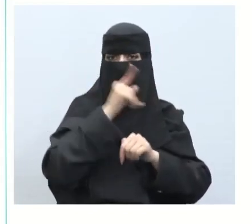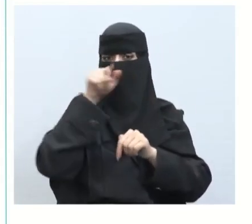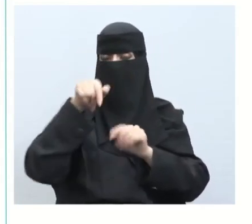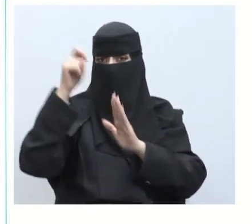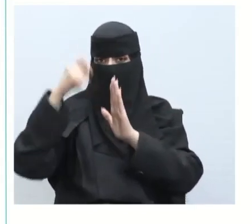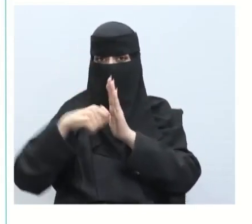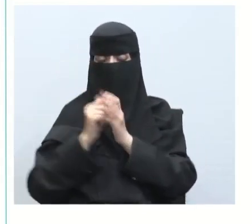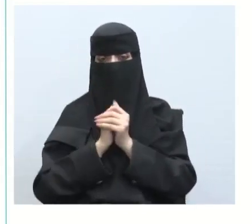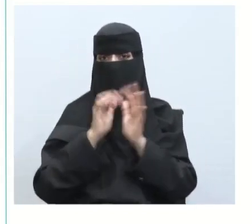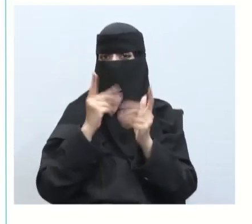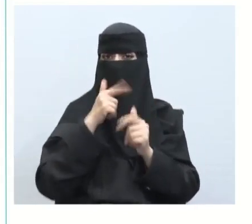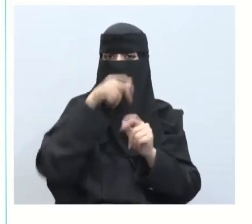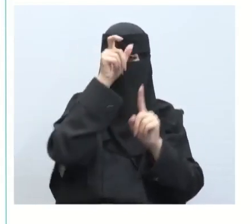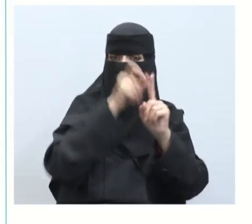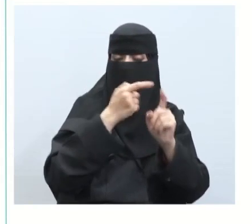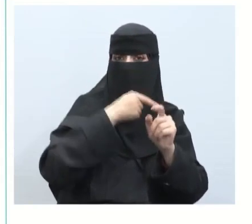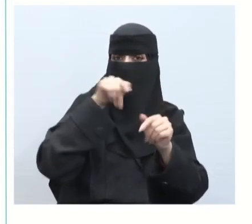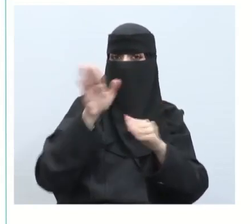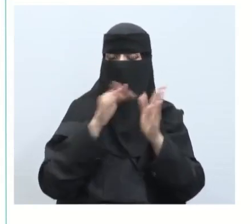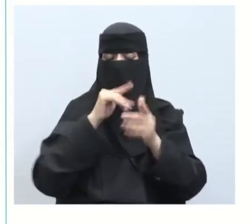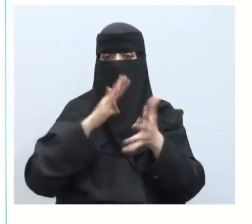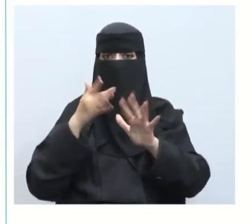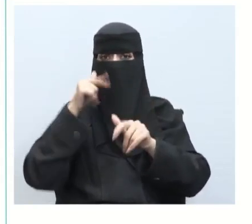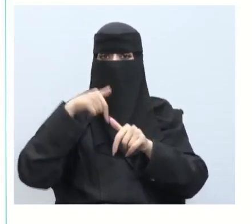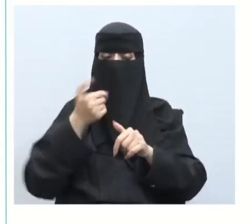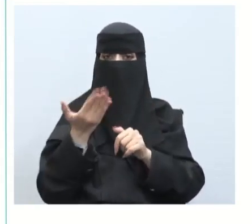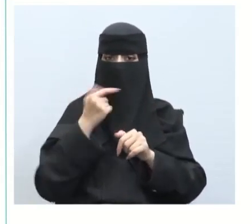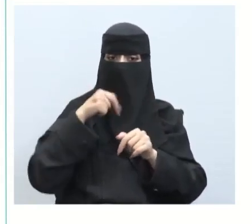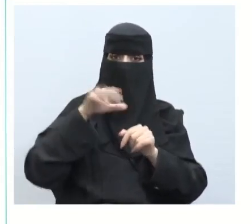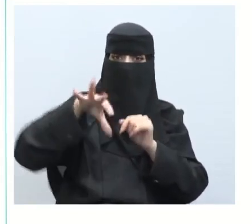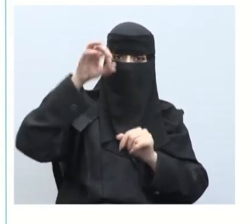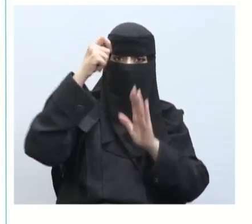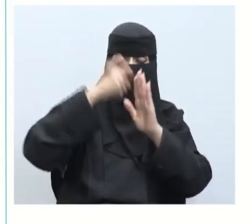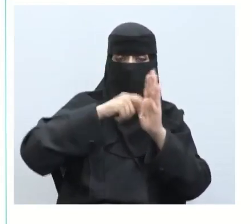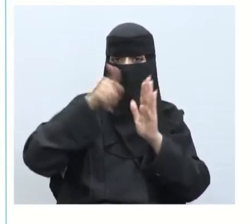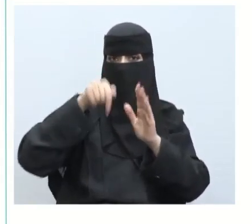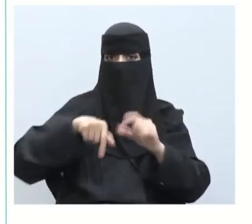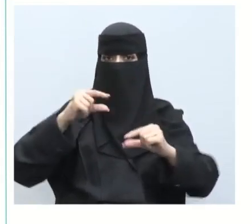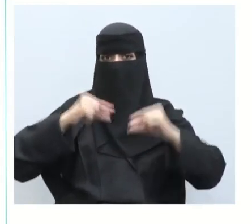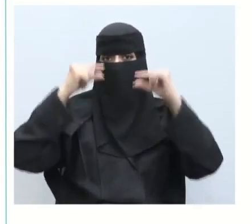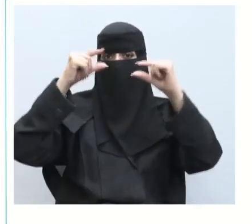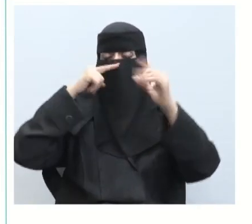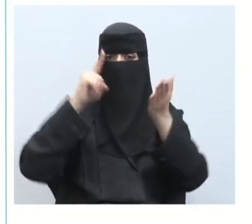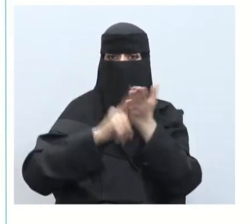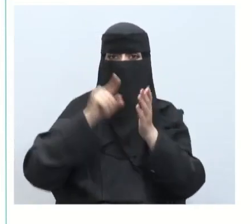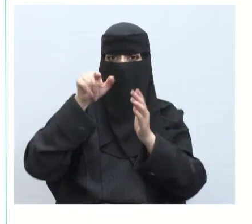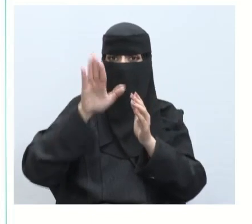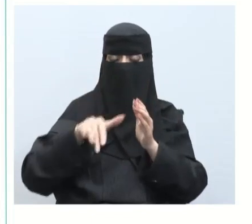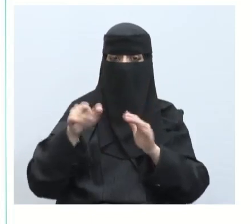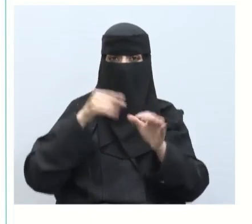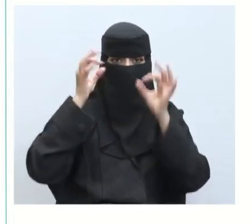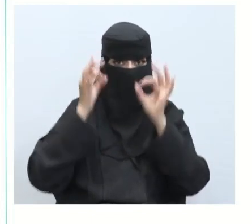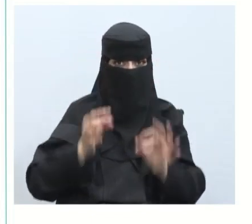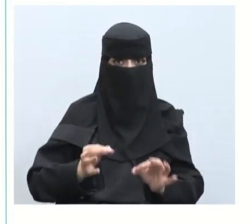القرار من الذي يتاثر ما هو التاثير الممكن قبل ان يتخذوا القرار وهذا دليل على ان لديهم